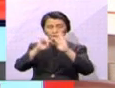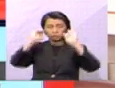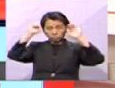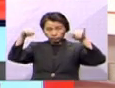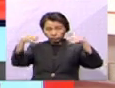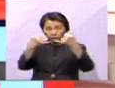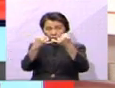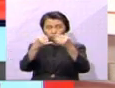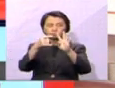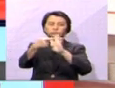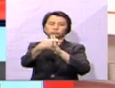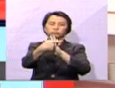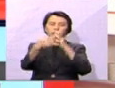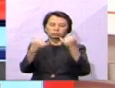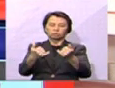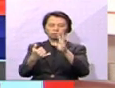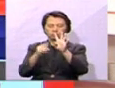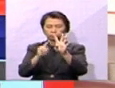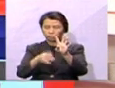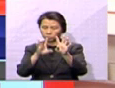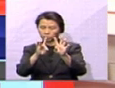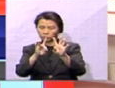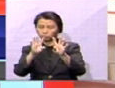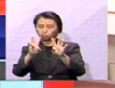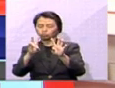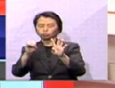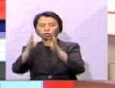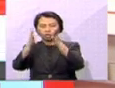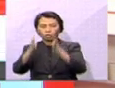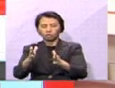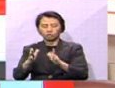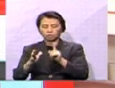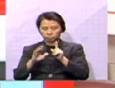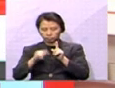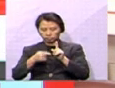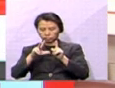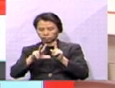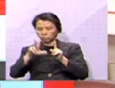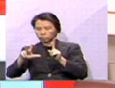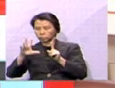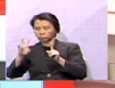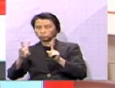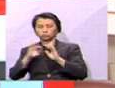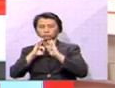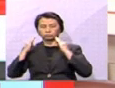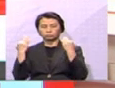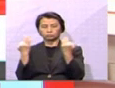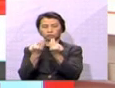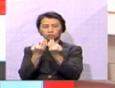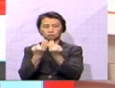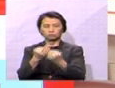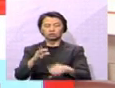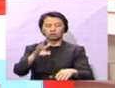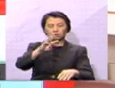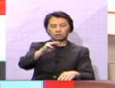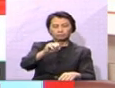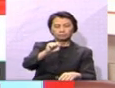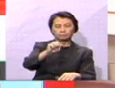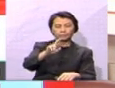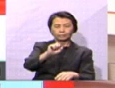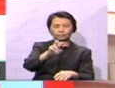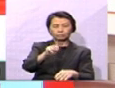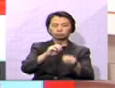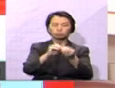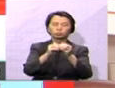meningkat ini mencecah 4870 melibatkan 1337 keluarga dan diaran merupakan daerah